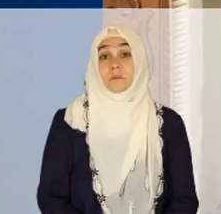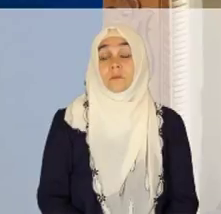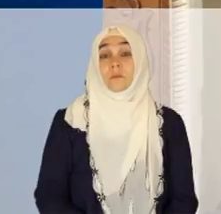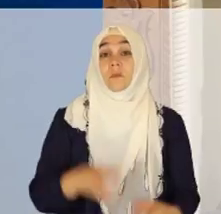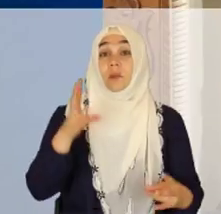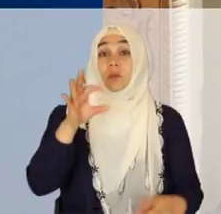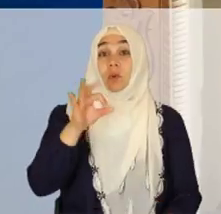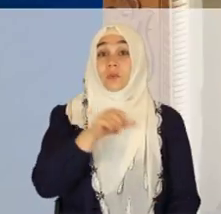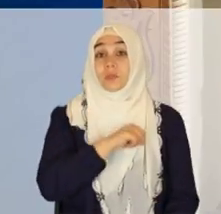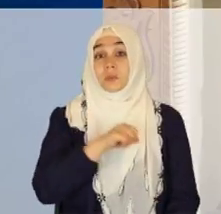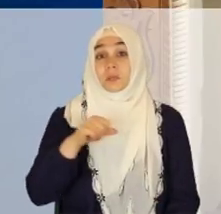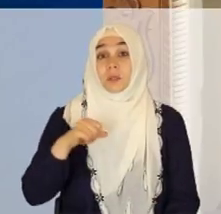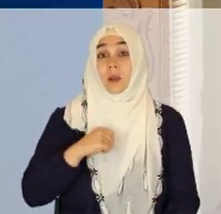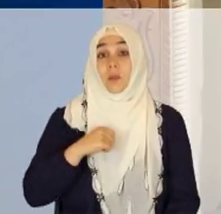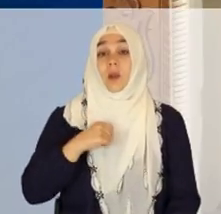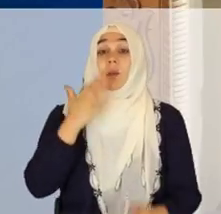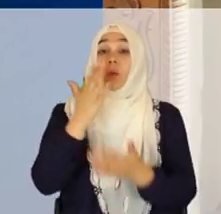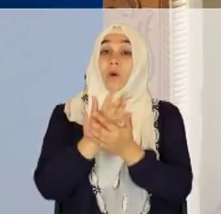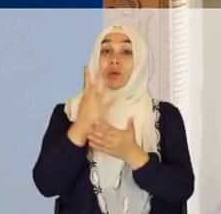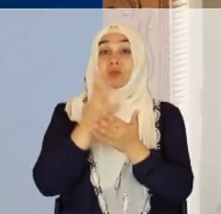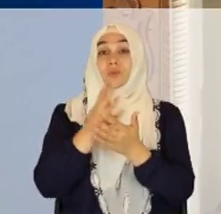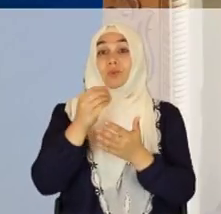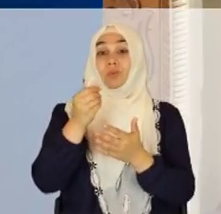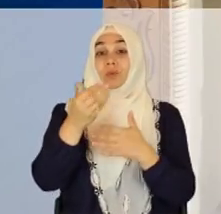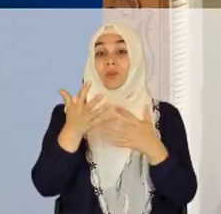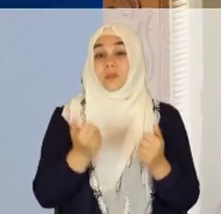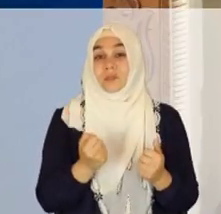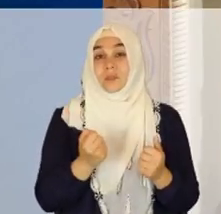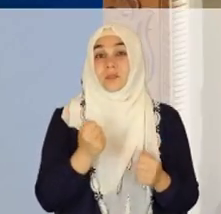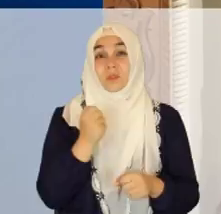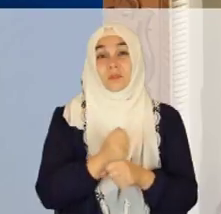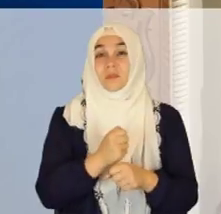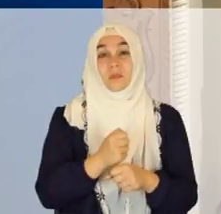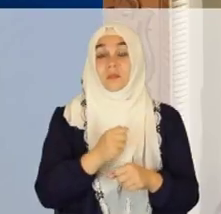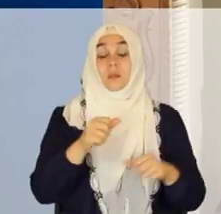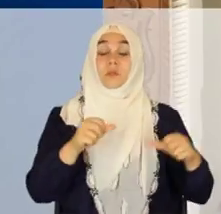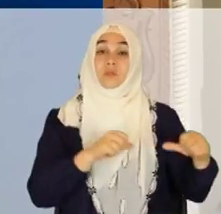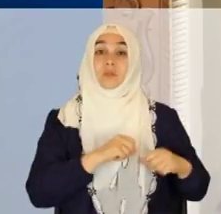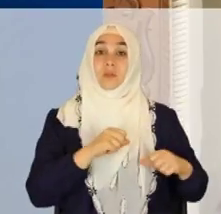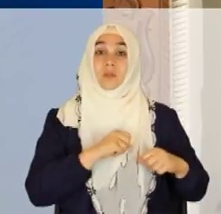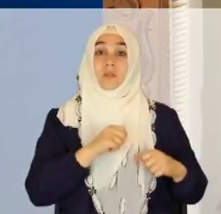Lekin u baho qo'yib berishi evaziga pul olaman desa, bu katta jinoyat.